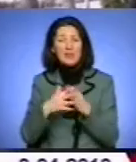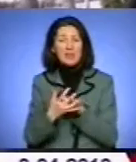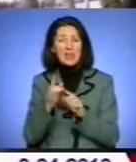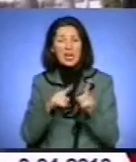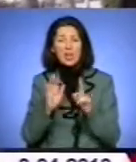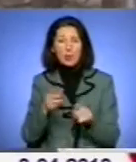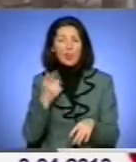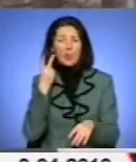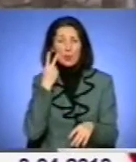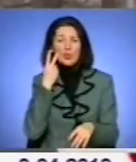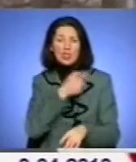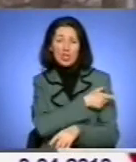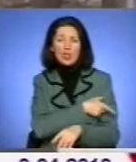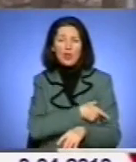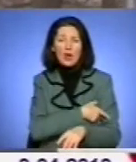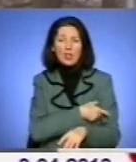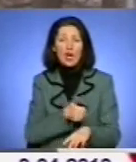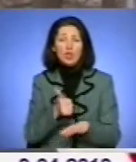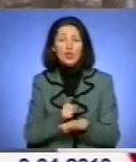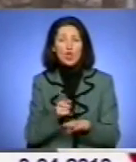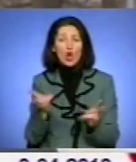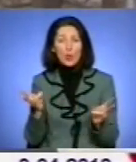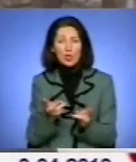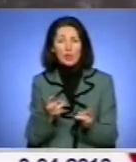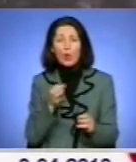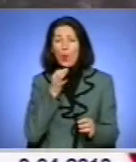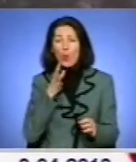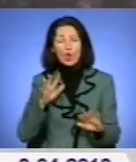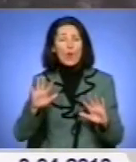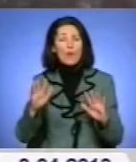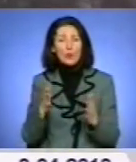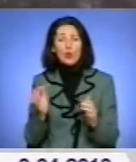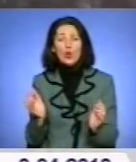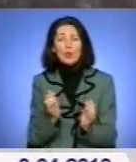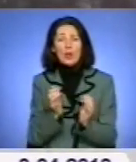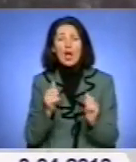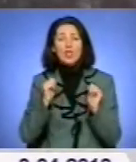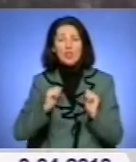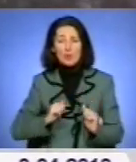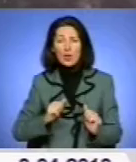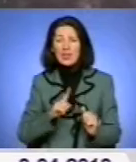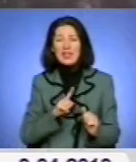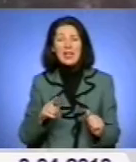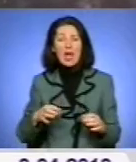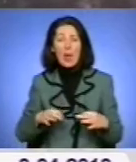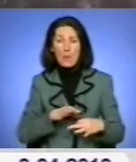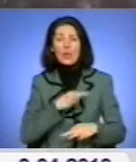постійне чергування. Найголовніше, що потрібно, це у будь-якому випадку зберігати спокій та не